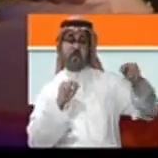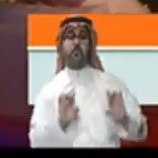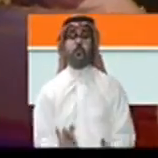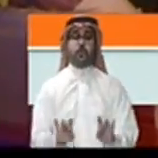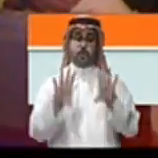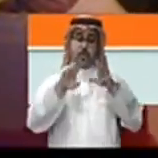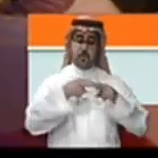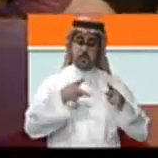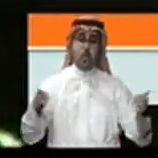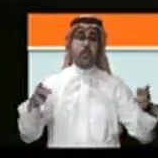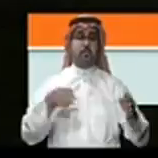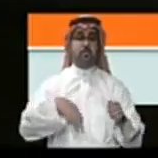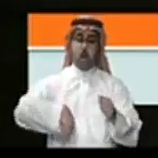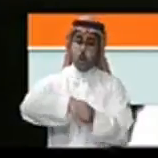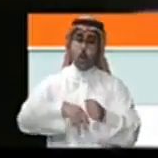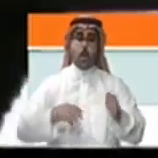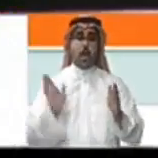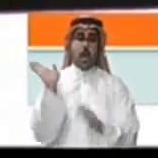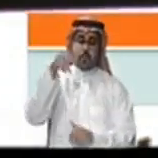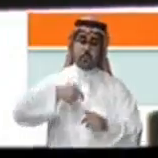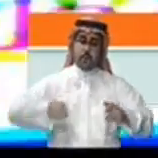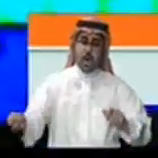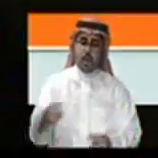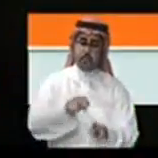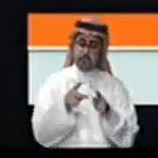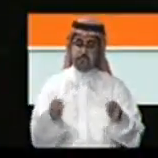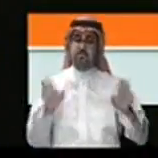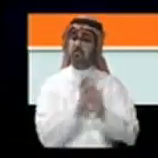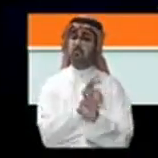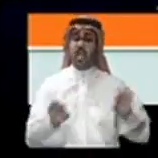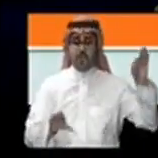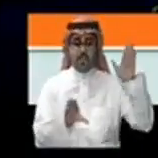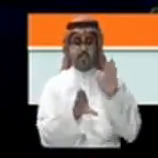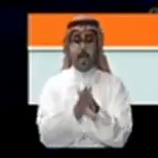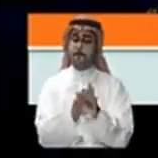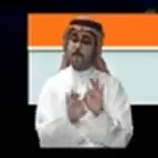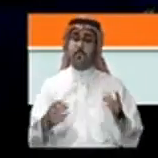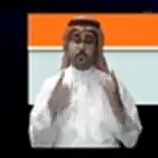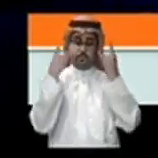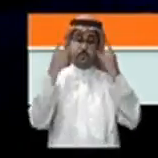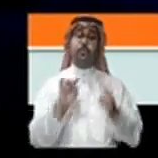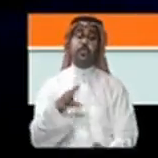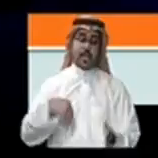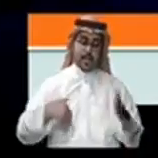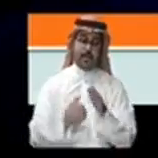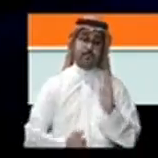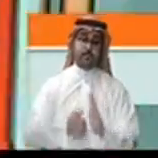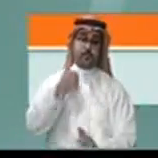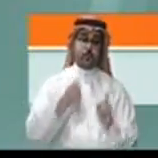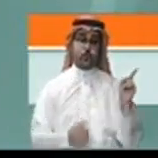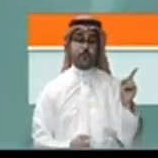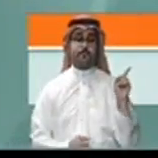تنوع وانتشار الألعاب المختلفة لدى الأندية وتعزيز مستواها وأدائها العام.